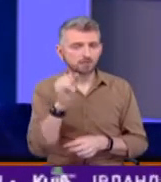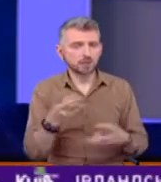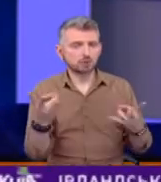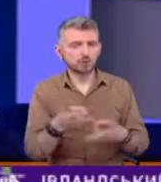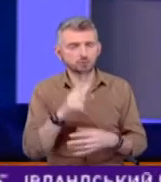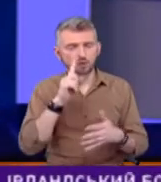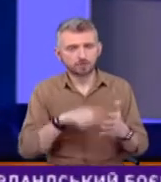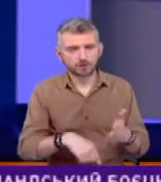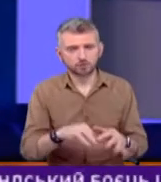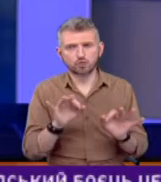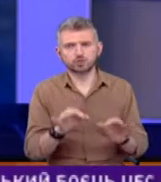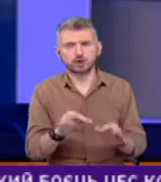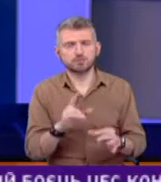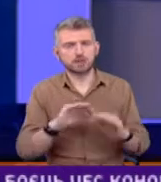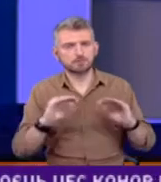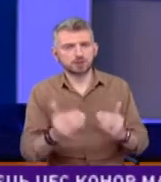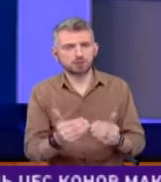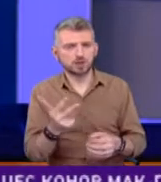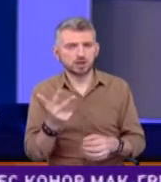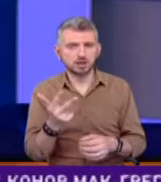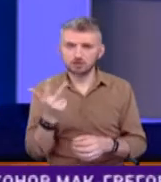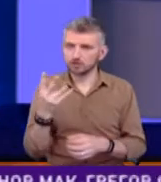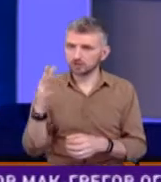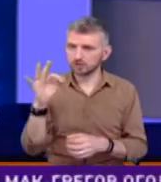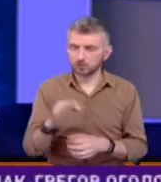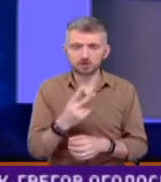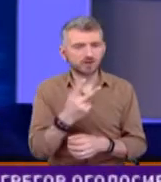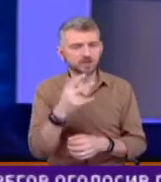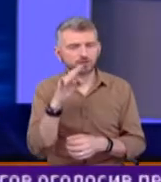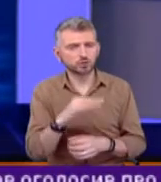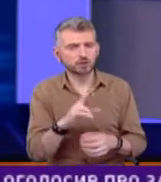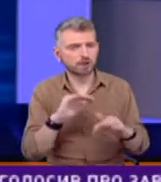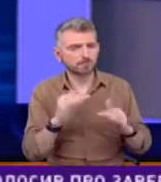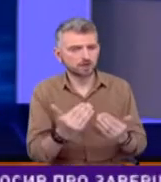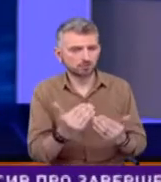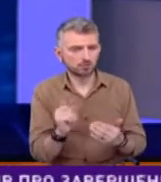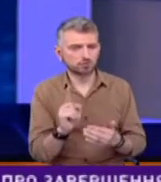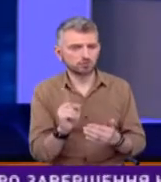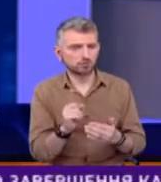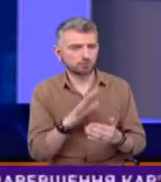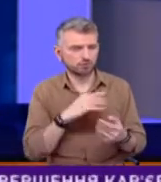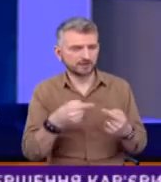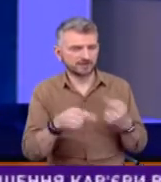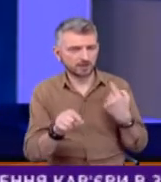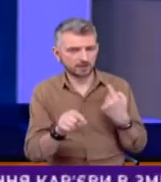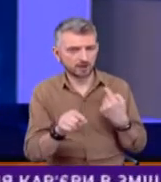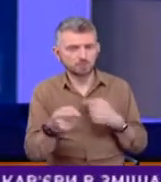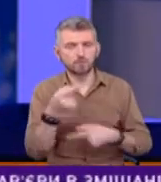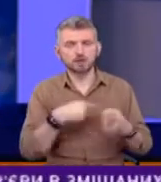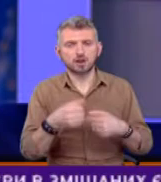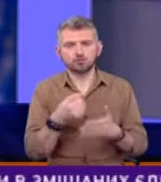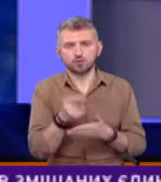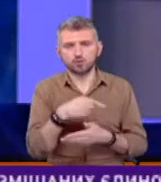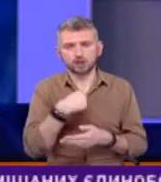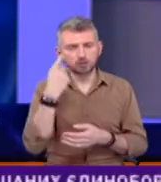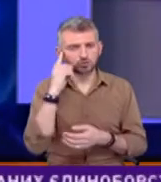потрібно впевнено. Хоча б, як мінімум, 3-4%. 2-3% як мінімум, мінімум. Щоб був зазор. Повертаючись до цього,